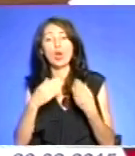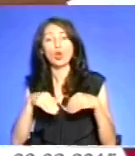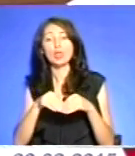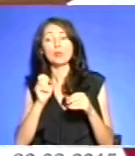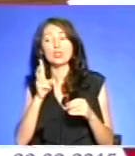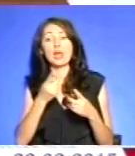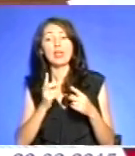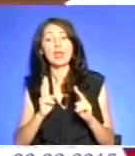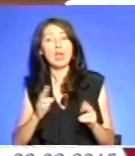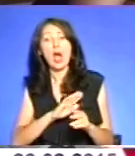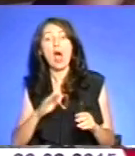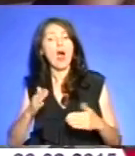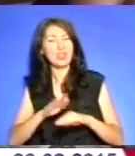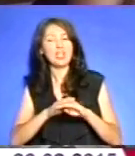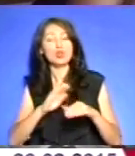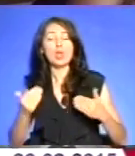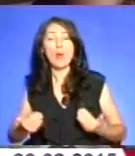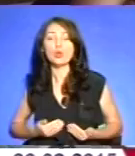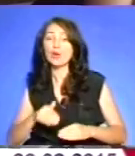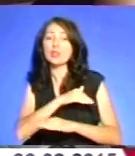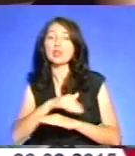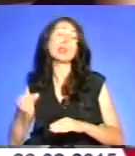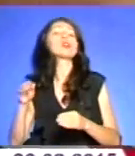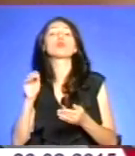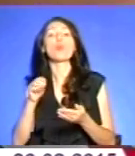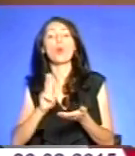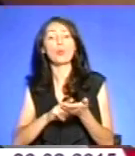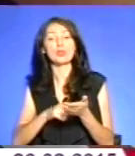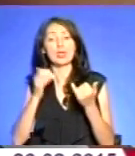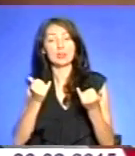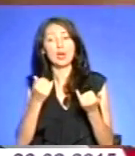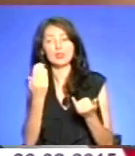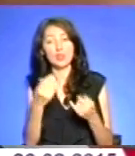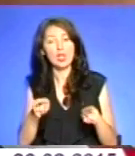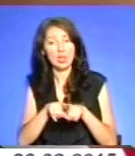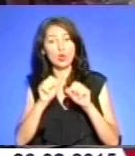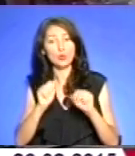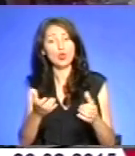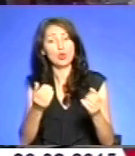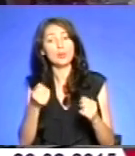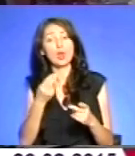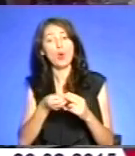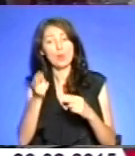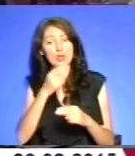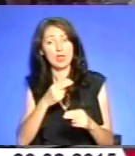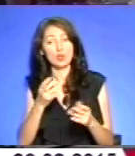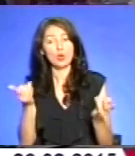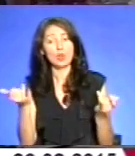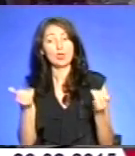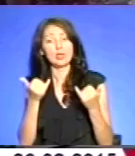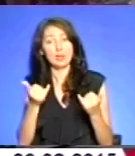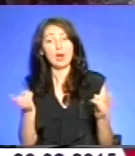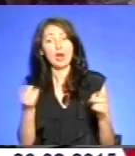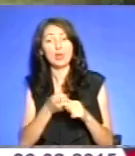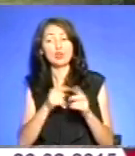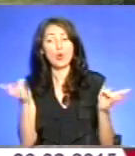яких фактично не проживають за адресою прописки. Відтепер і вони зможуть одержати компенсацію, однак для цього потрібно пройти певну